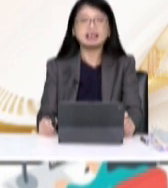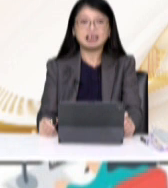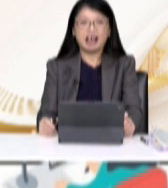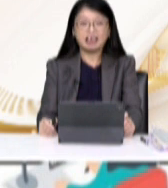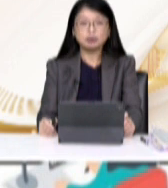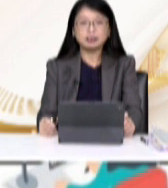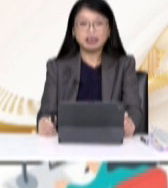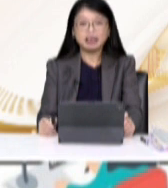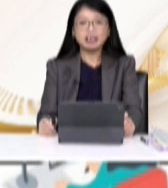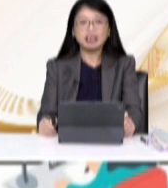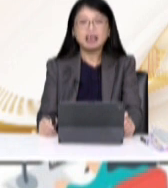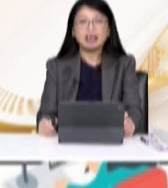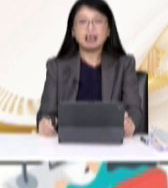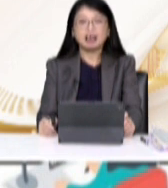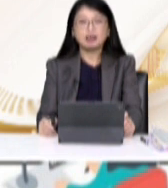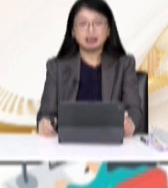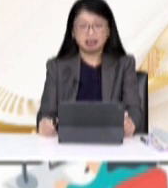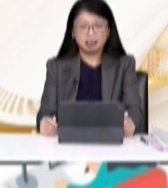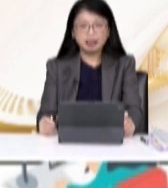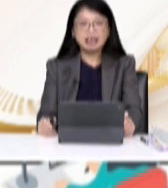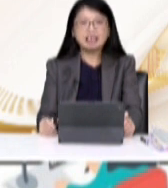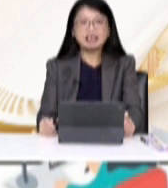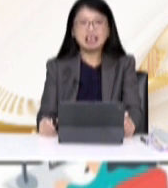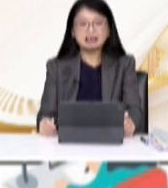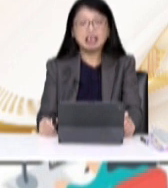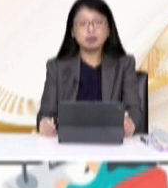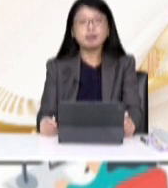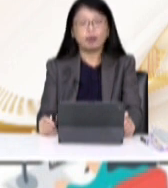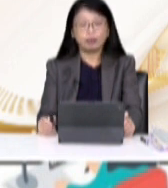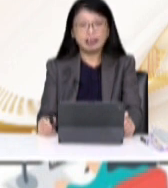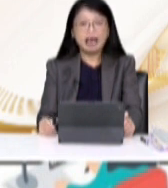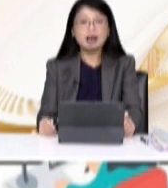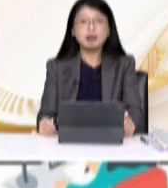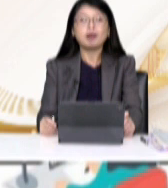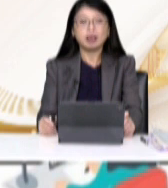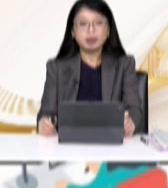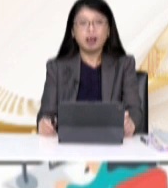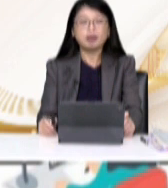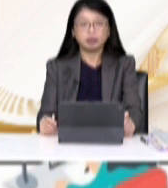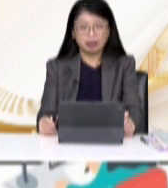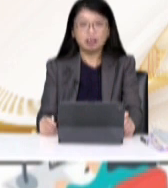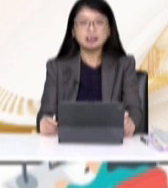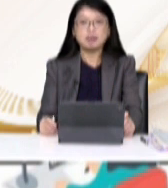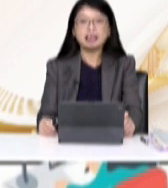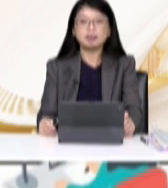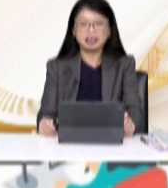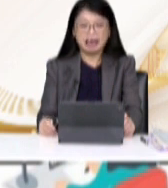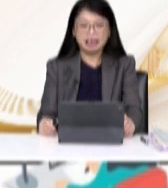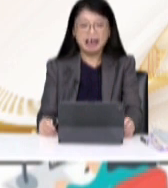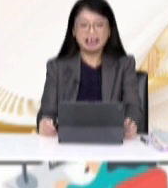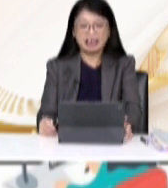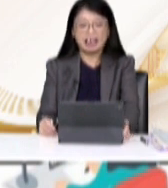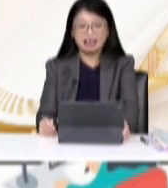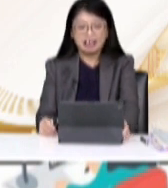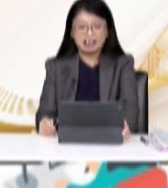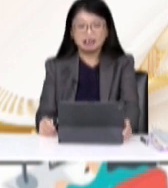านอาจจะอยากให้ตัวเจ้าหน้าที่ดำเนินการในลักษณะรูปแบบขององค์คณะเพื่อความรอบคอบตรงนี้ก็สามารถดำเนินการ